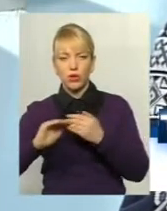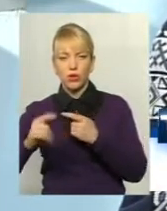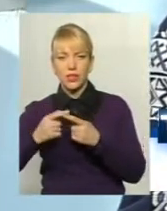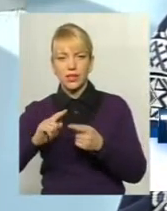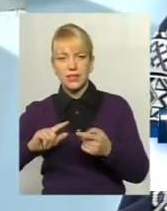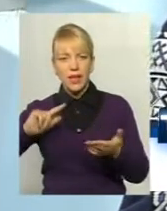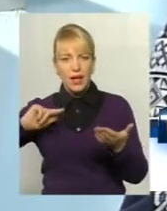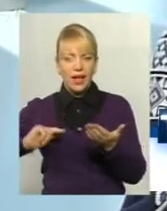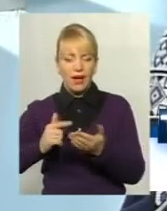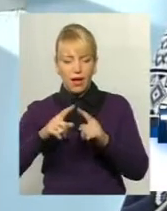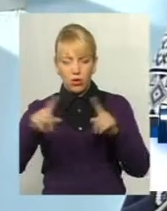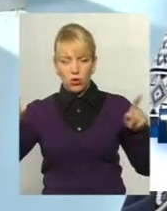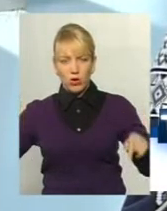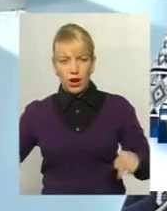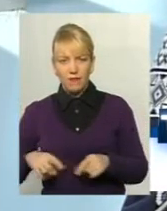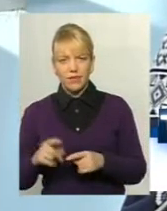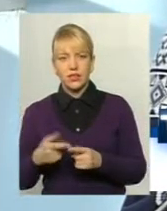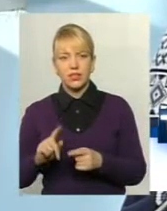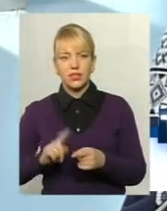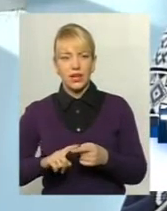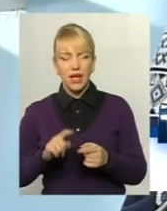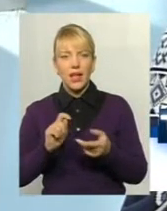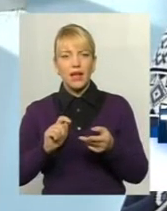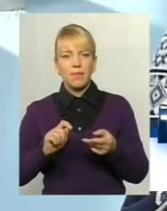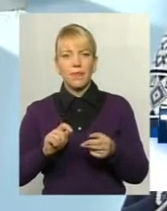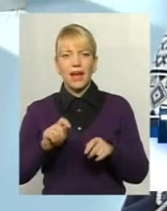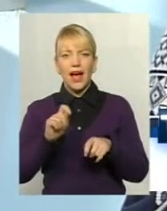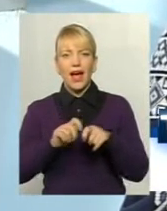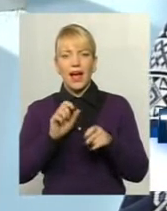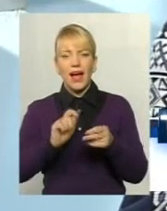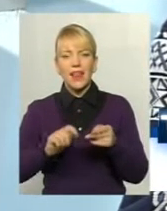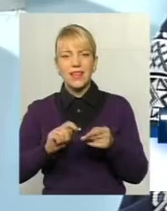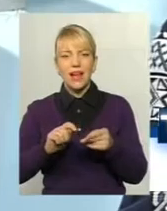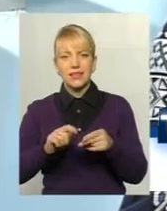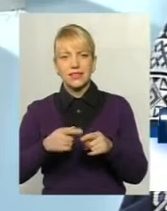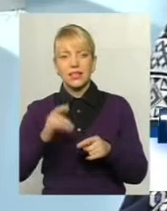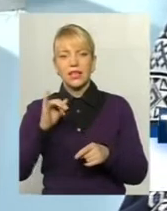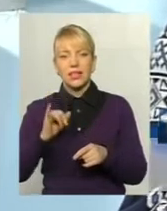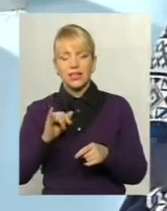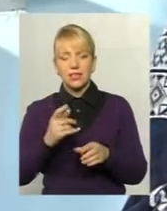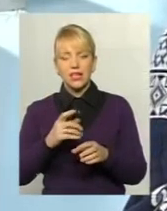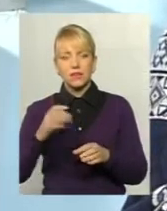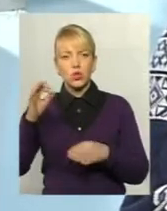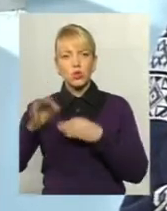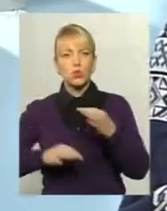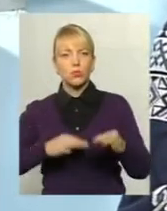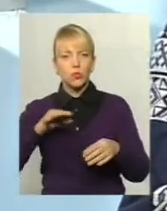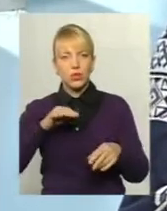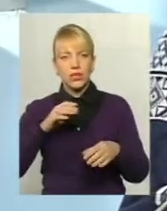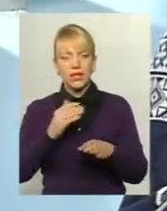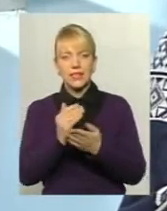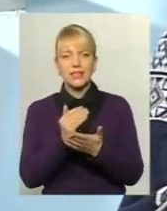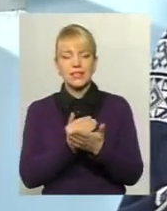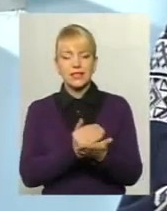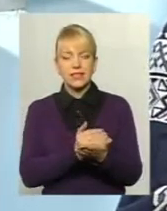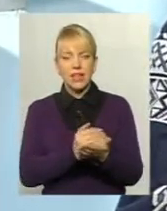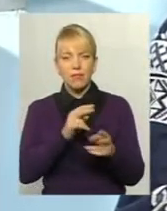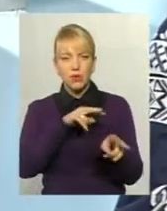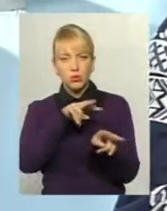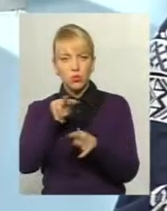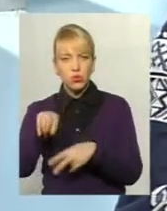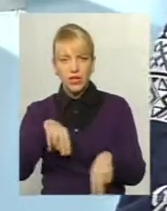це аналізи ґрунтів, це супутникова система спостереження і метеопрогнозів, які дозволяють